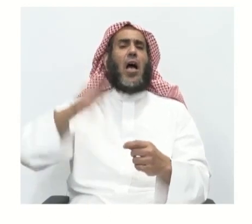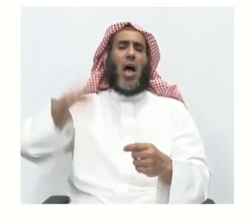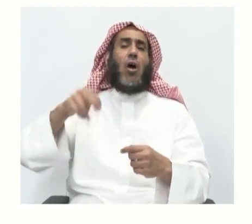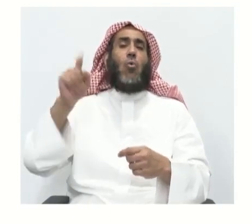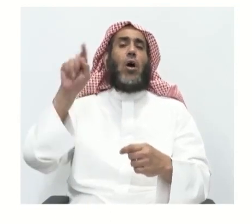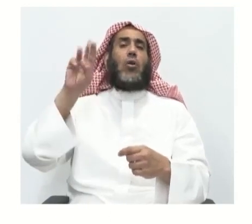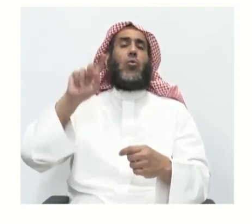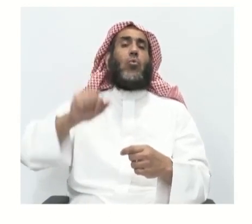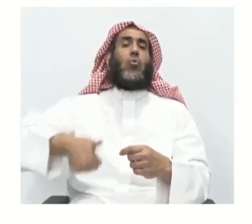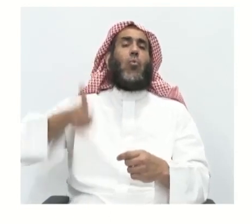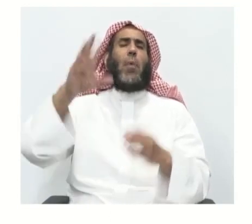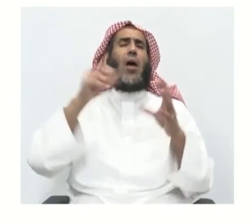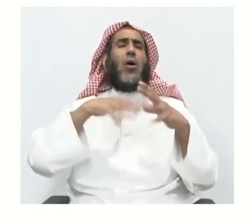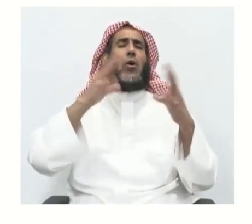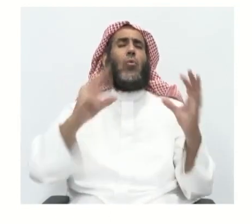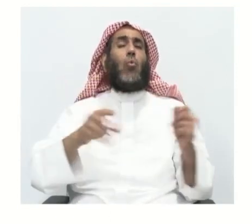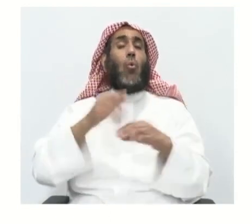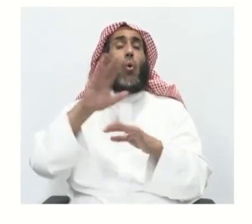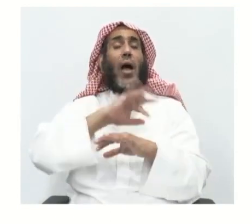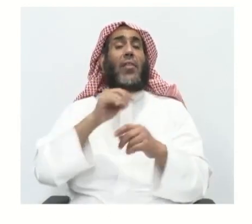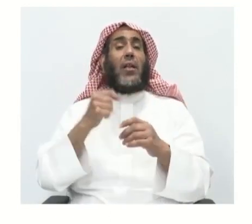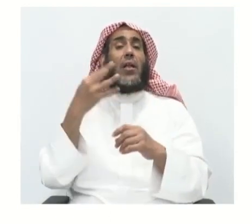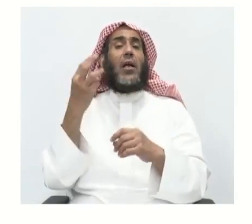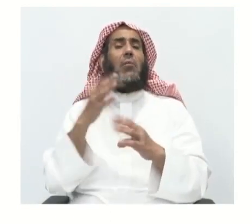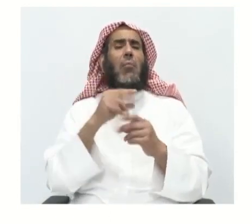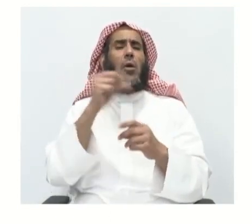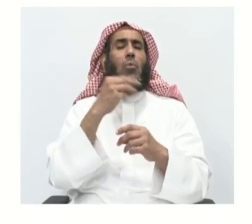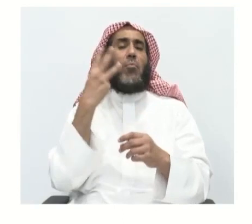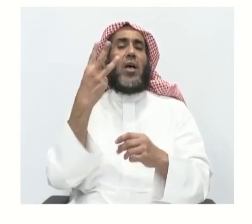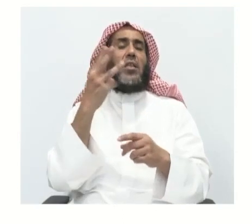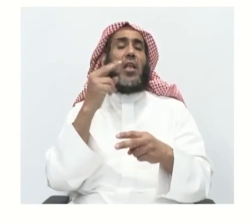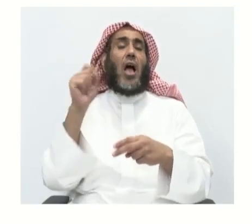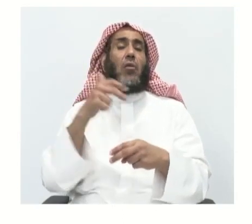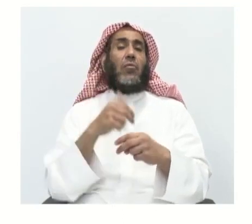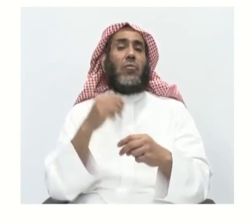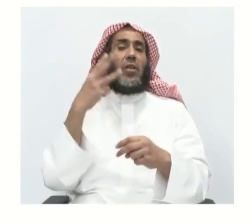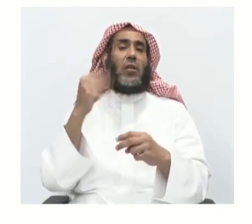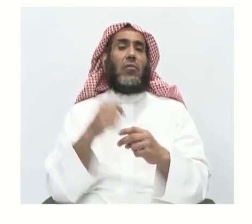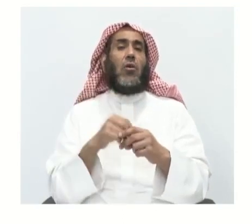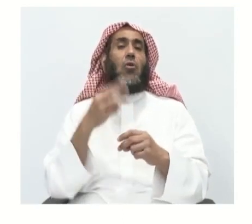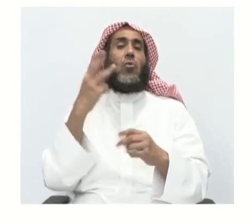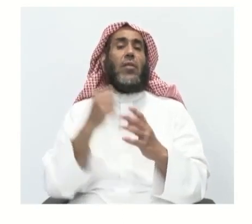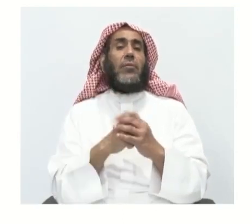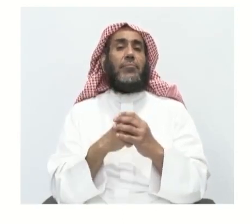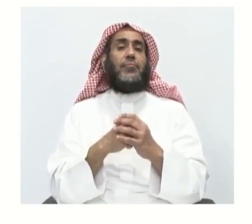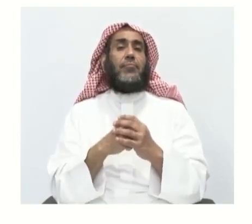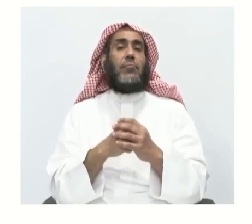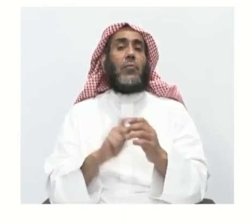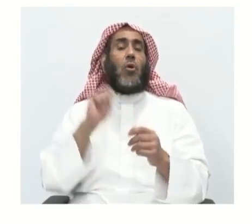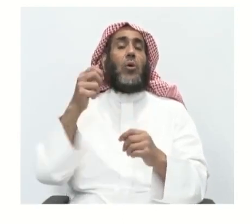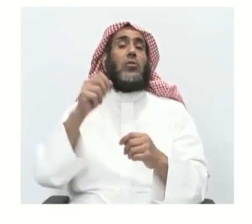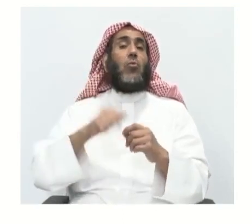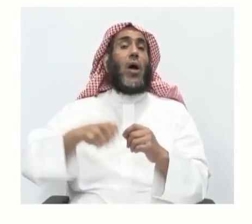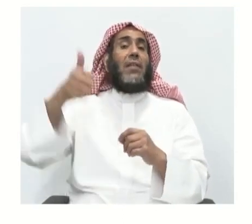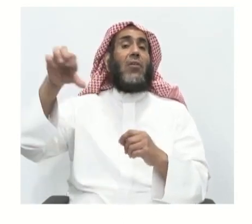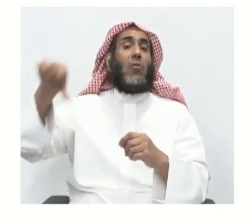اربع كلمات جميعها مكونه من ثلاثه احرف ثلاثه احرف ثلاثي واصل الفها